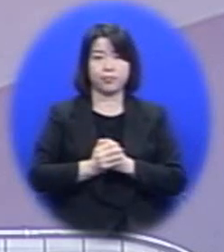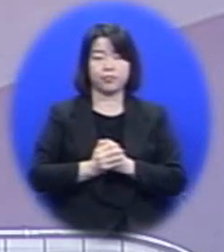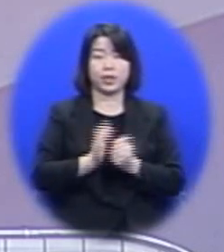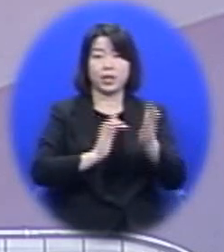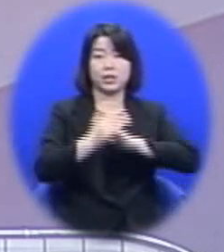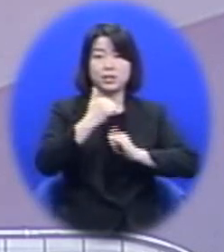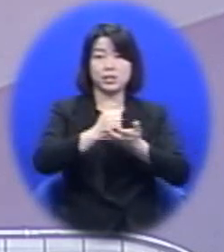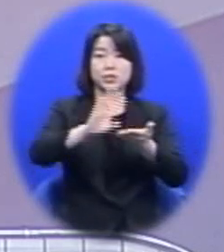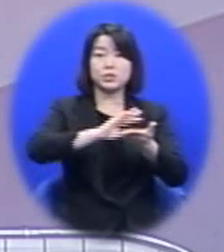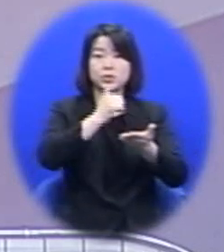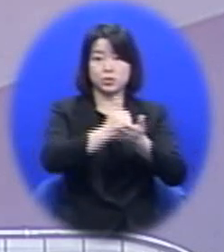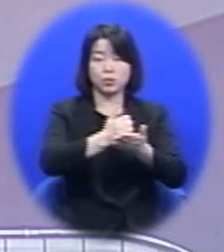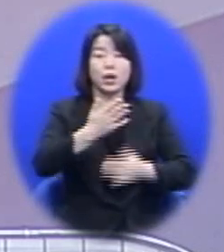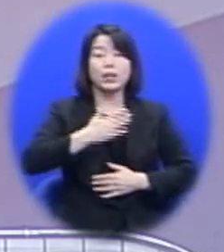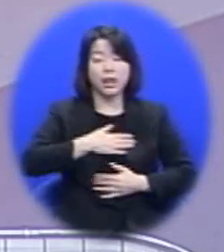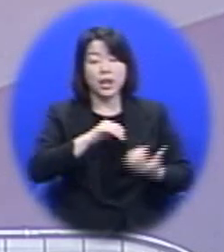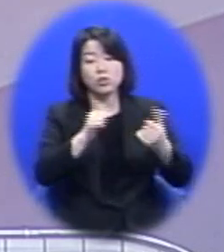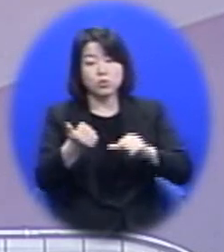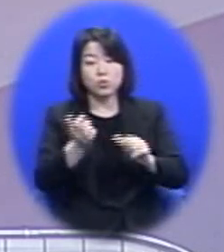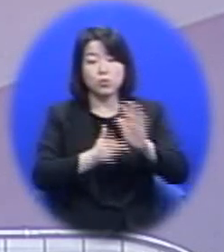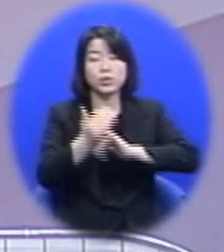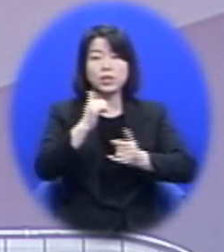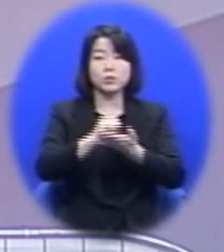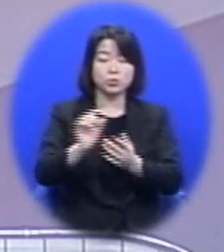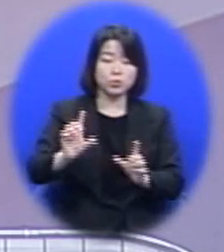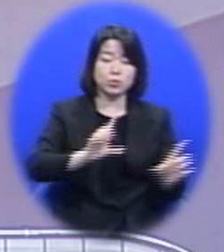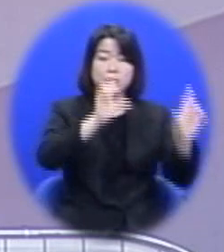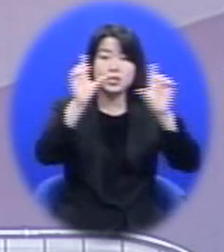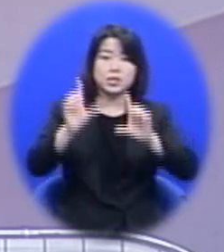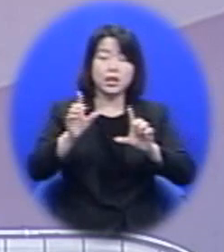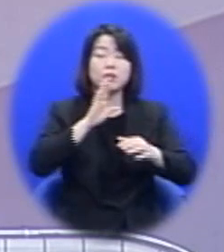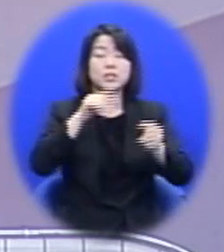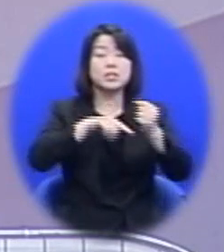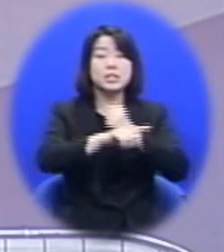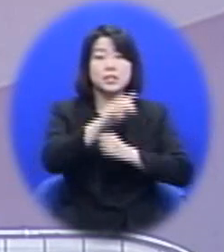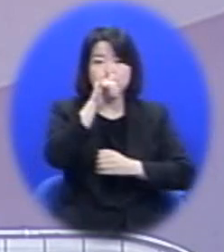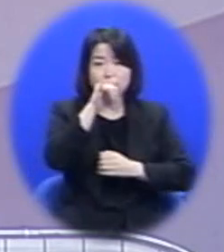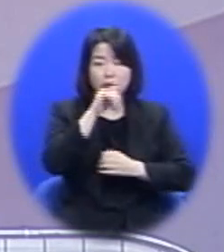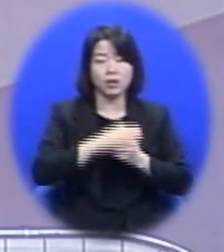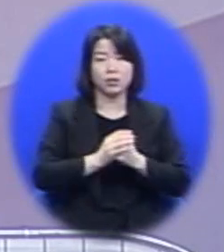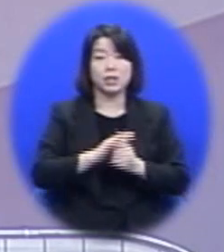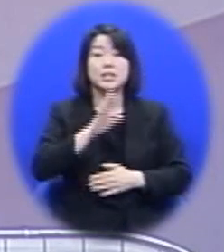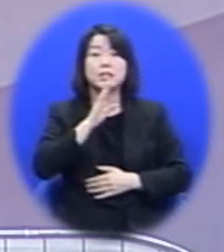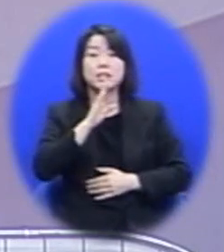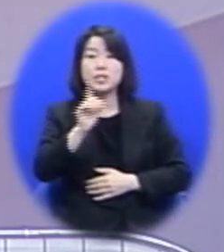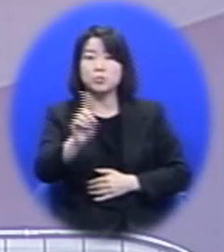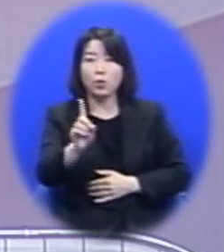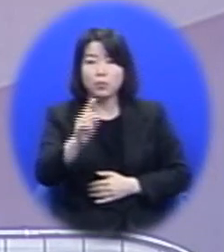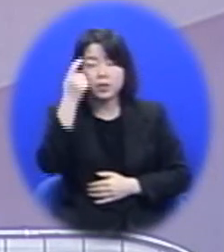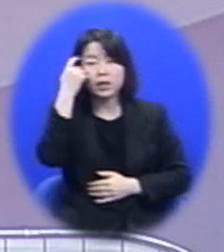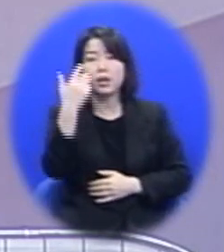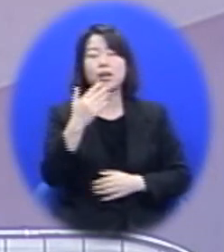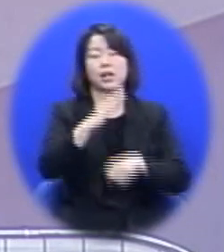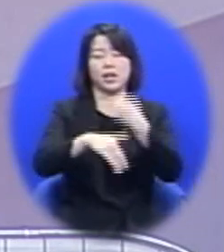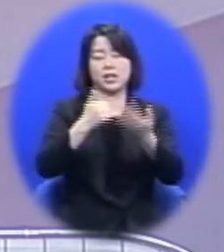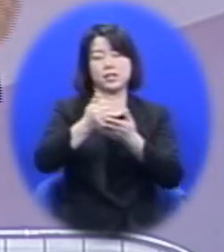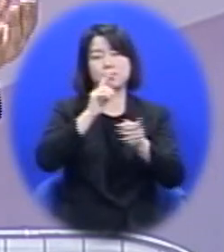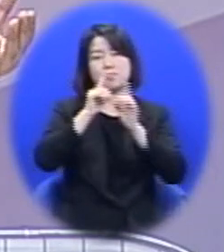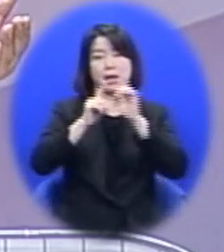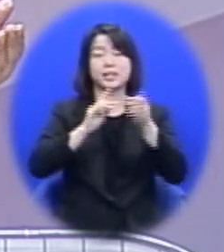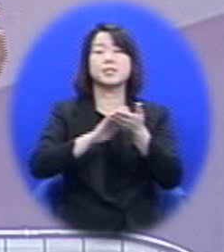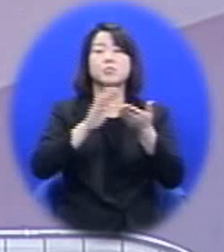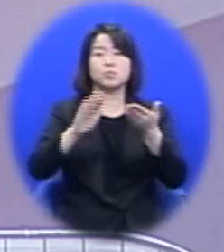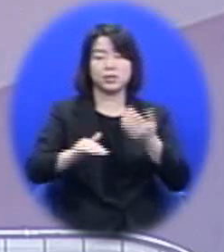예수 그리스도 나는 죽고 예수로 사는 것이 정의인 거죠. 진실이 무엇입니까? 하나님의 말씀입니다.